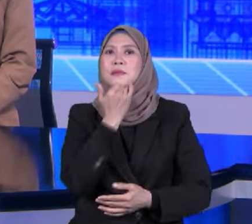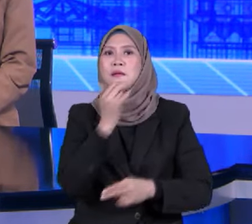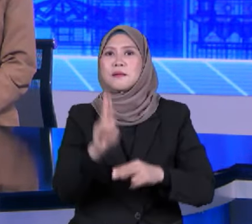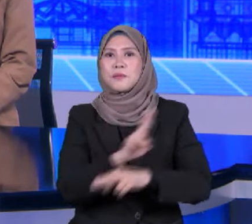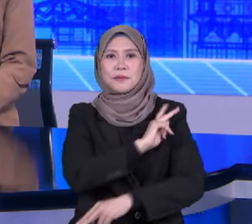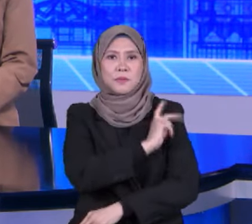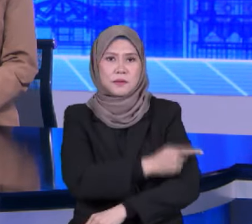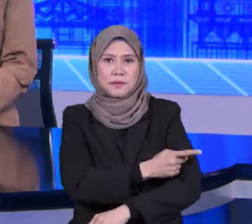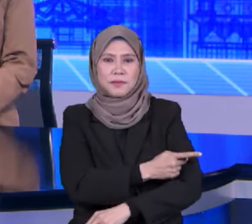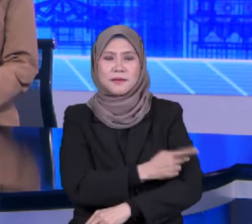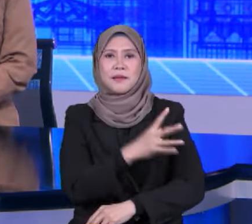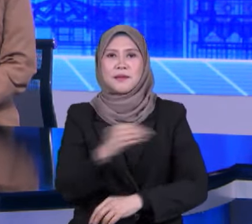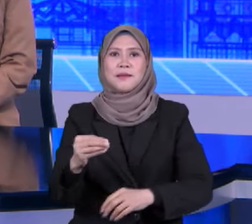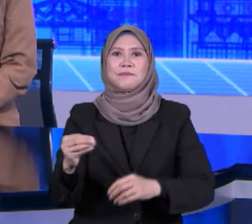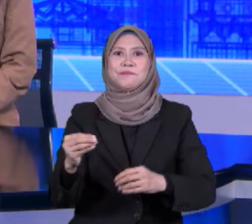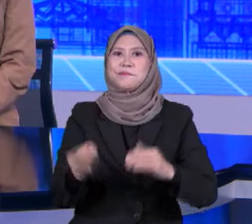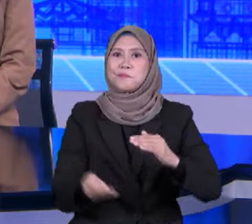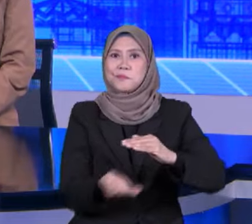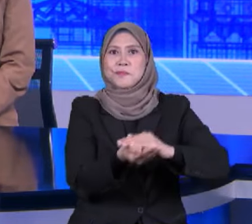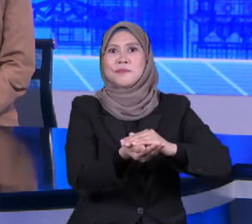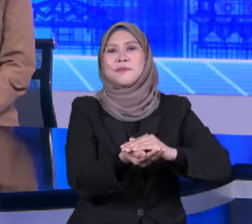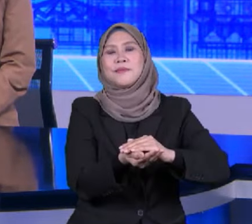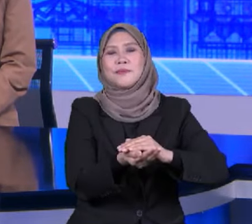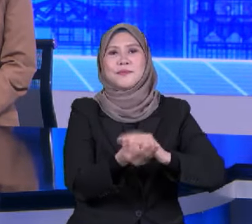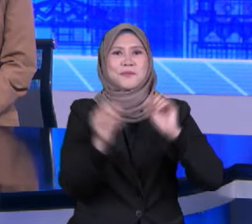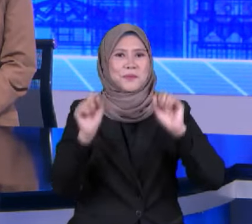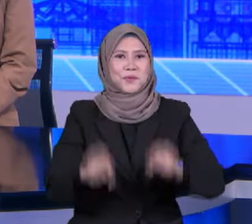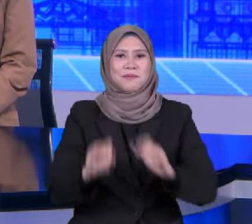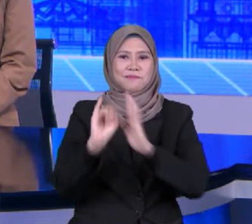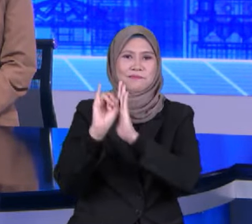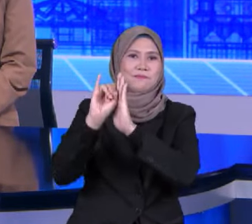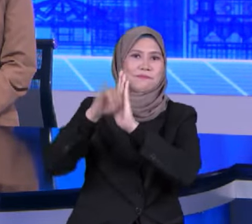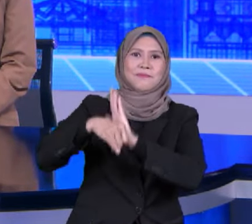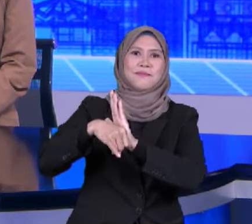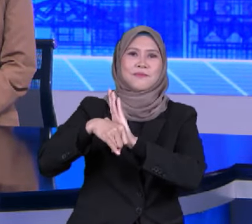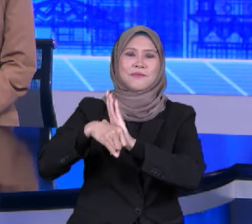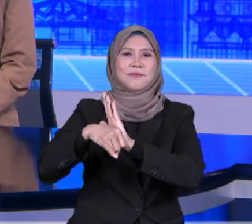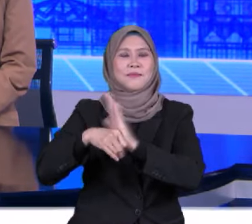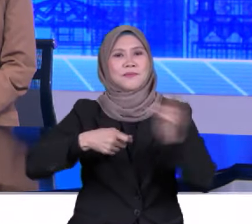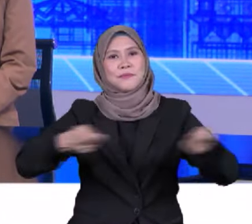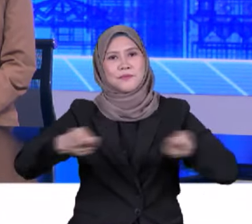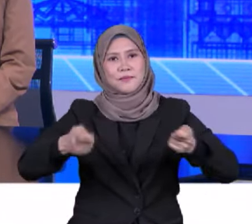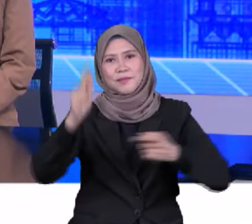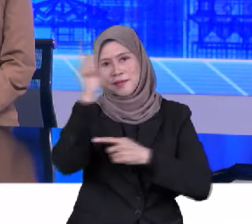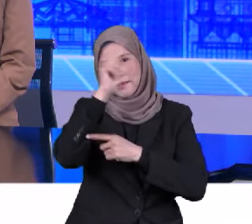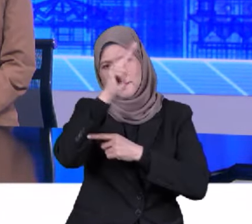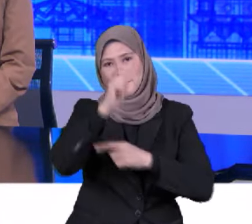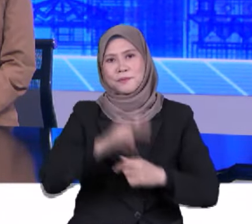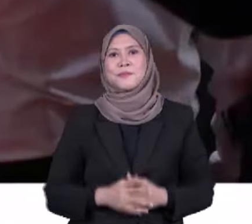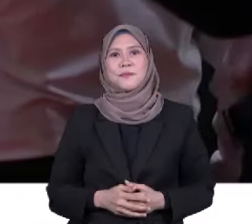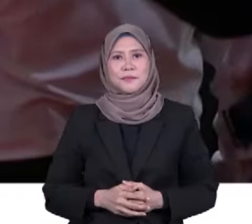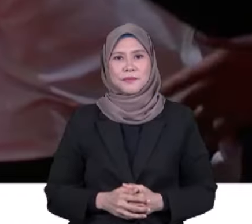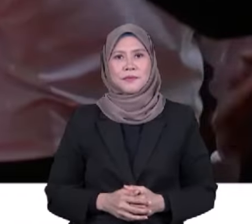penyalahgunaan kuasa dan korupsi yang menjejaskan sistem pentadbiran sesebuah kerajaan.